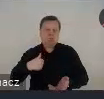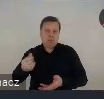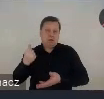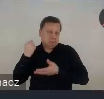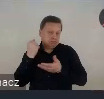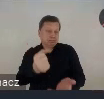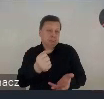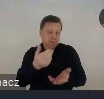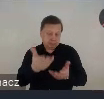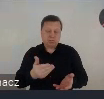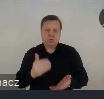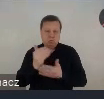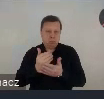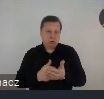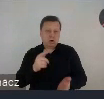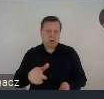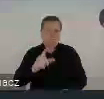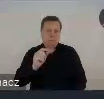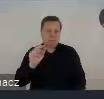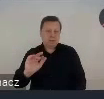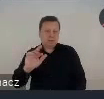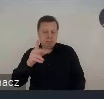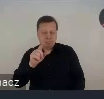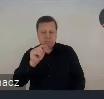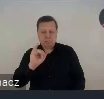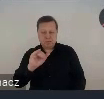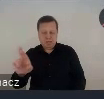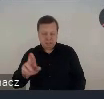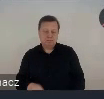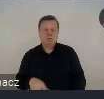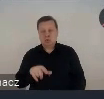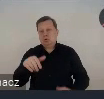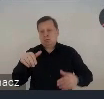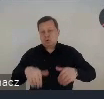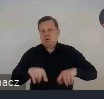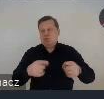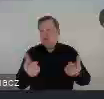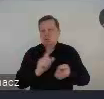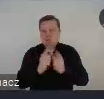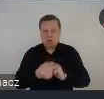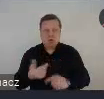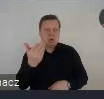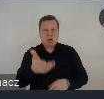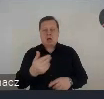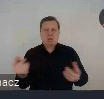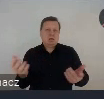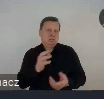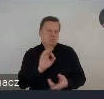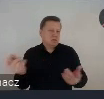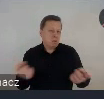z programu Polski Inkubator Rzemiosła można było organizować dla nich na przykład spotkania promocyjne,